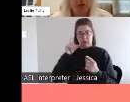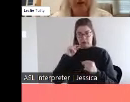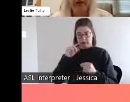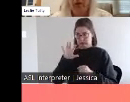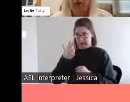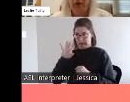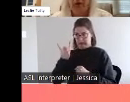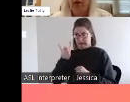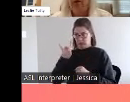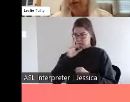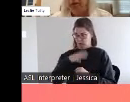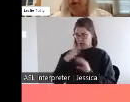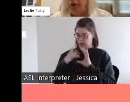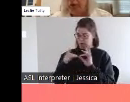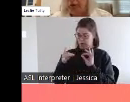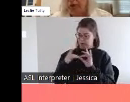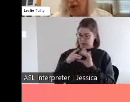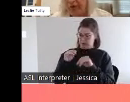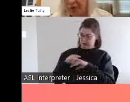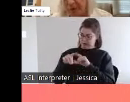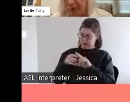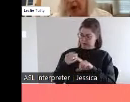Nous n'avions pas vraiment regardé